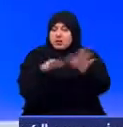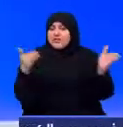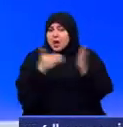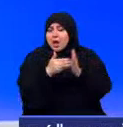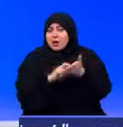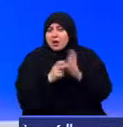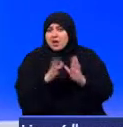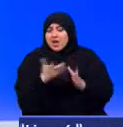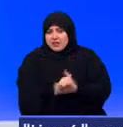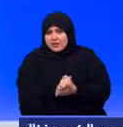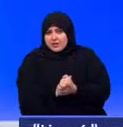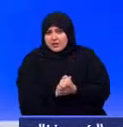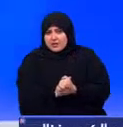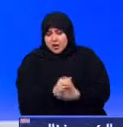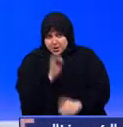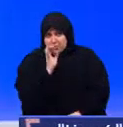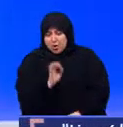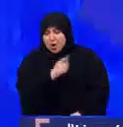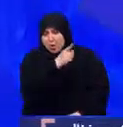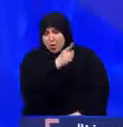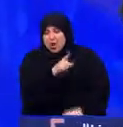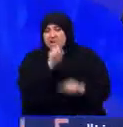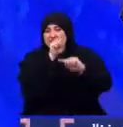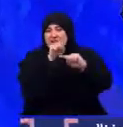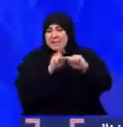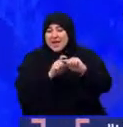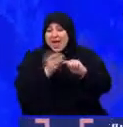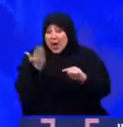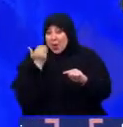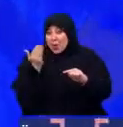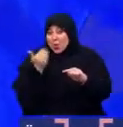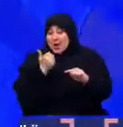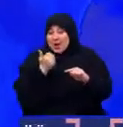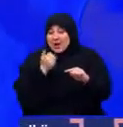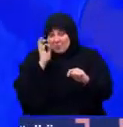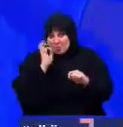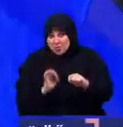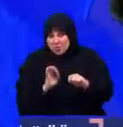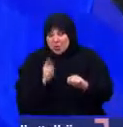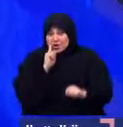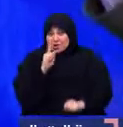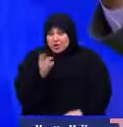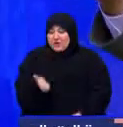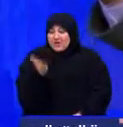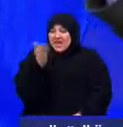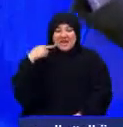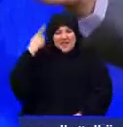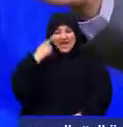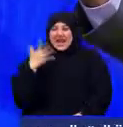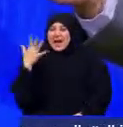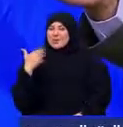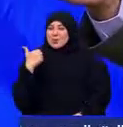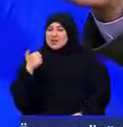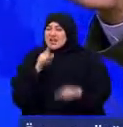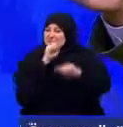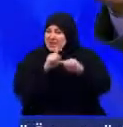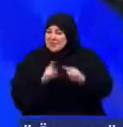فنتيجة ذلك أن النسبة المئوية ارتفعت بشكل ملحوظ، لم تعد